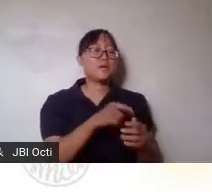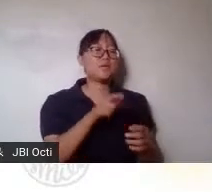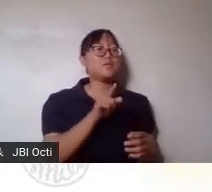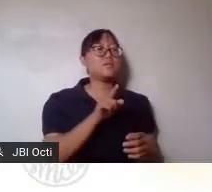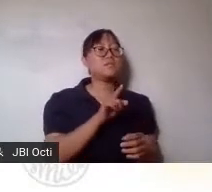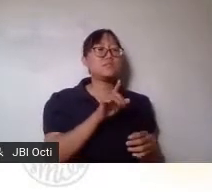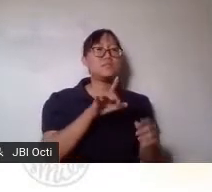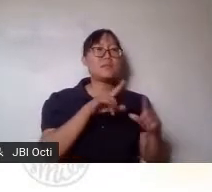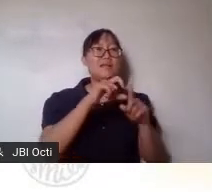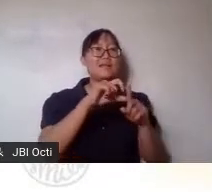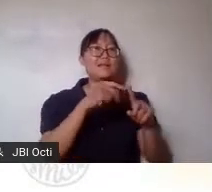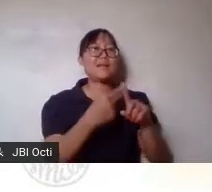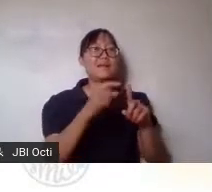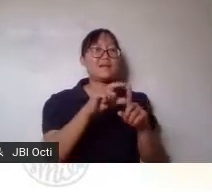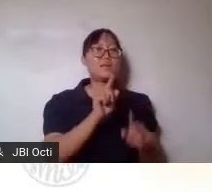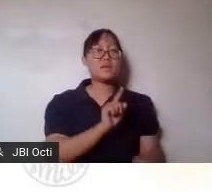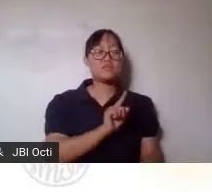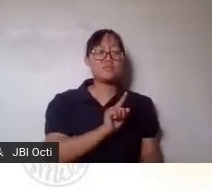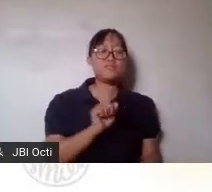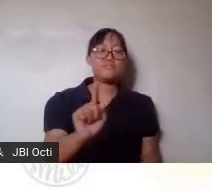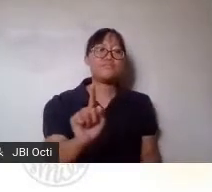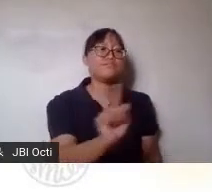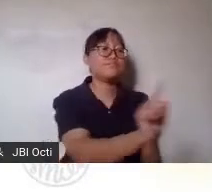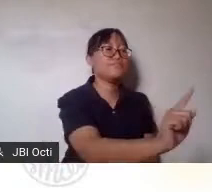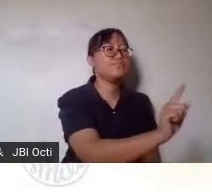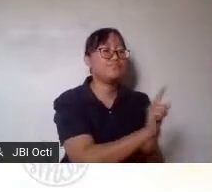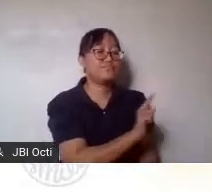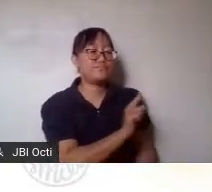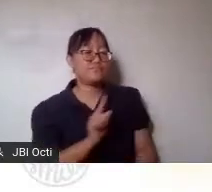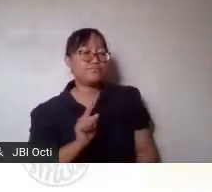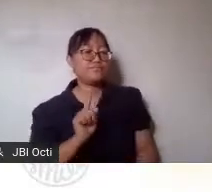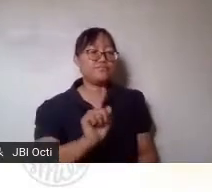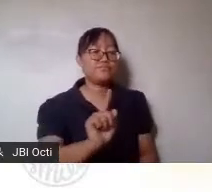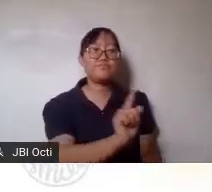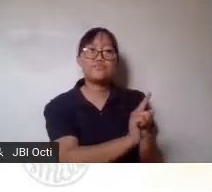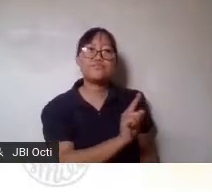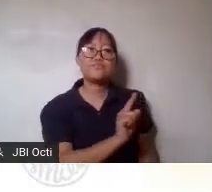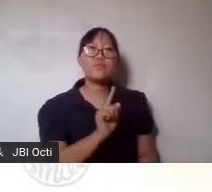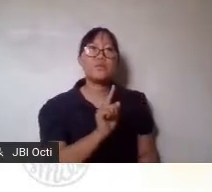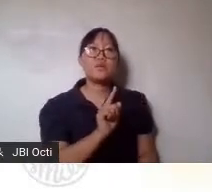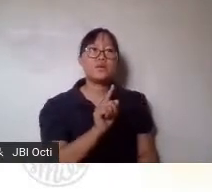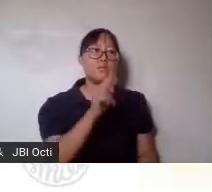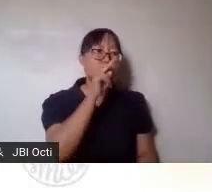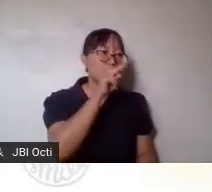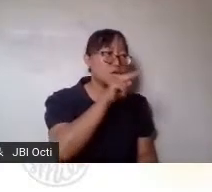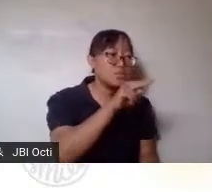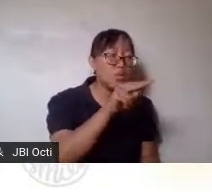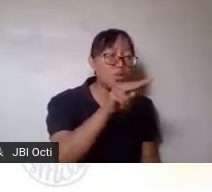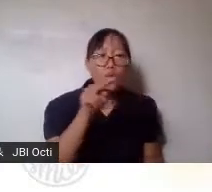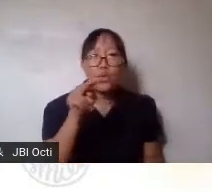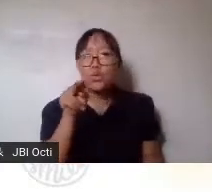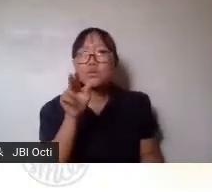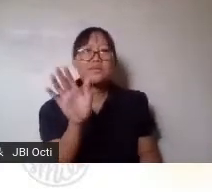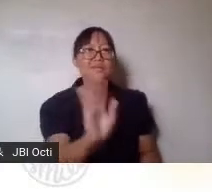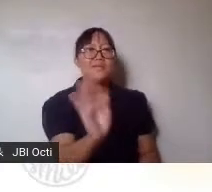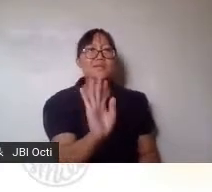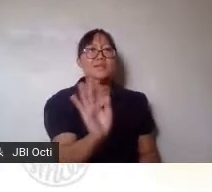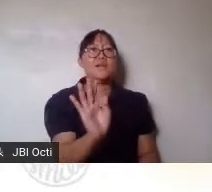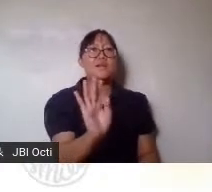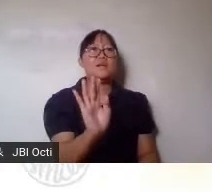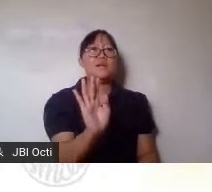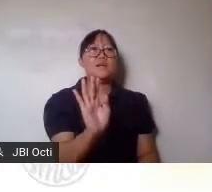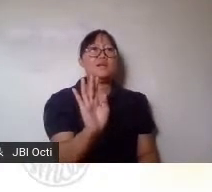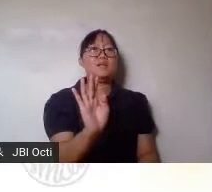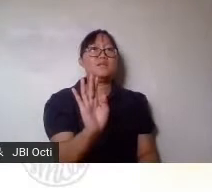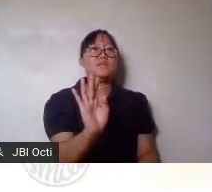tidak mengeksplor untuk kalau melihat benda-benda atau apapun yang ada di hadapannya ya.